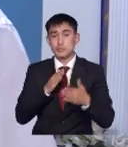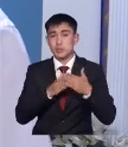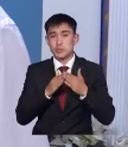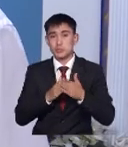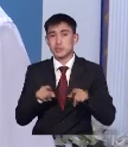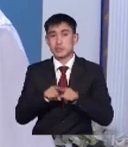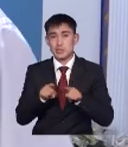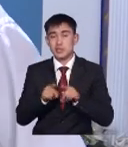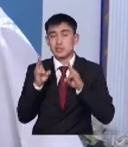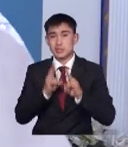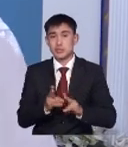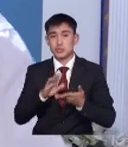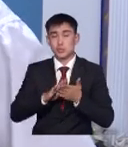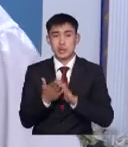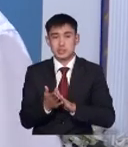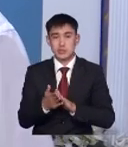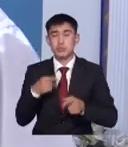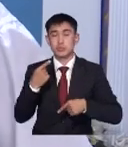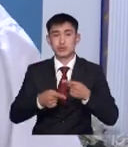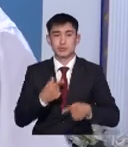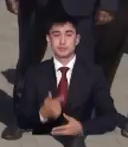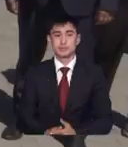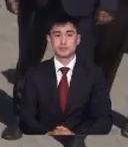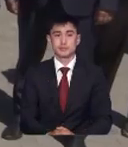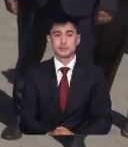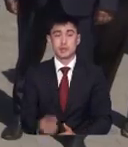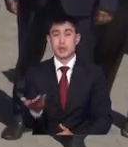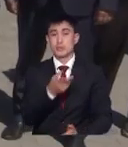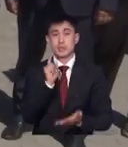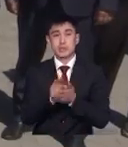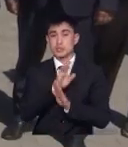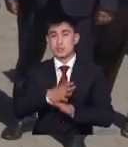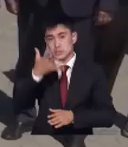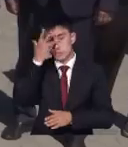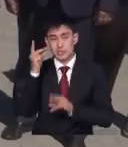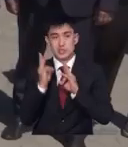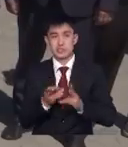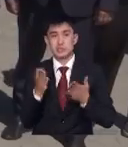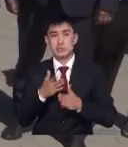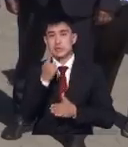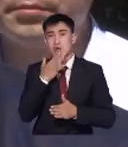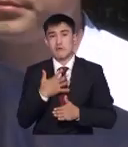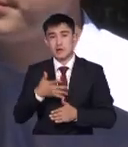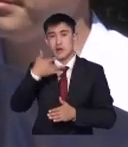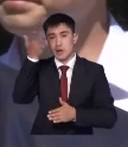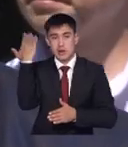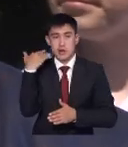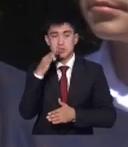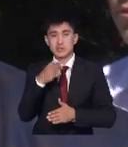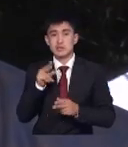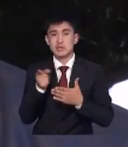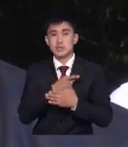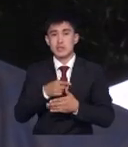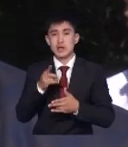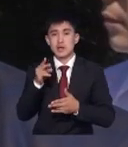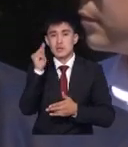допустить аналогичной трагической ситуации в будущем. Мы не должны забывать трагические события кровавых лет и имена невинных жертв.